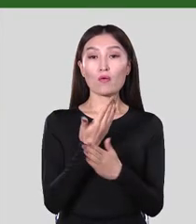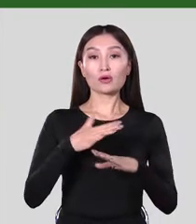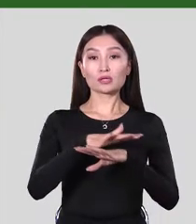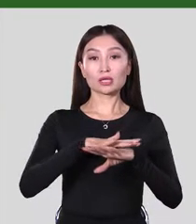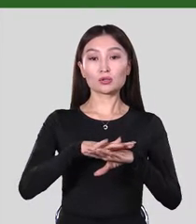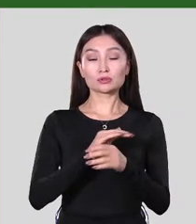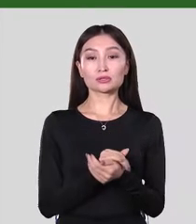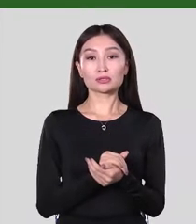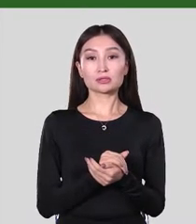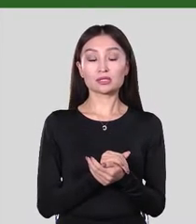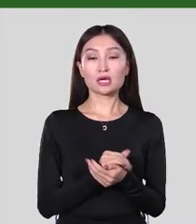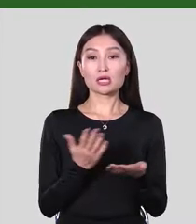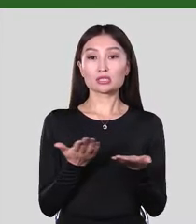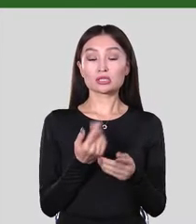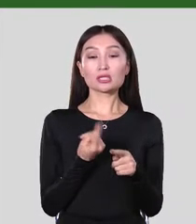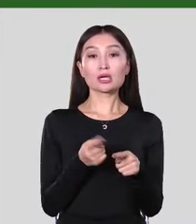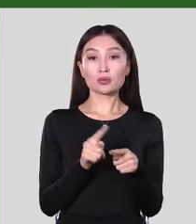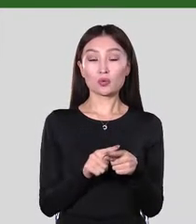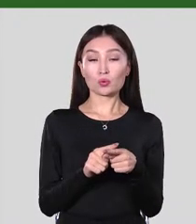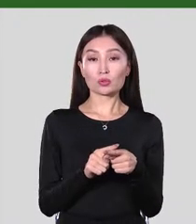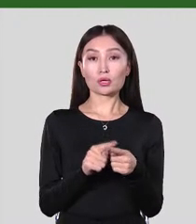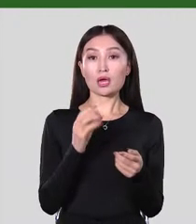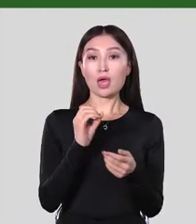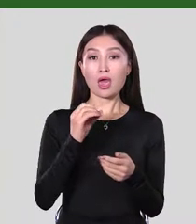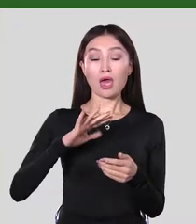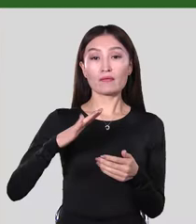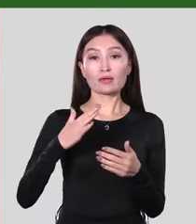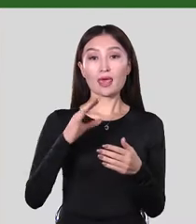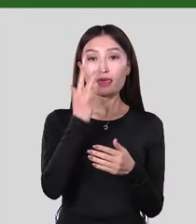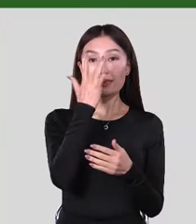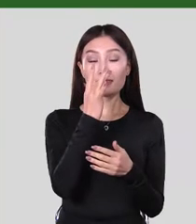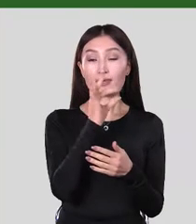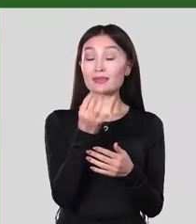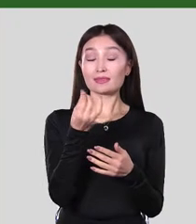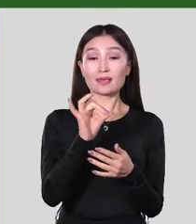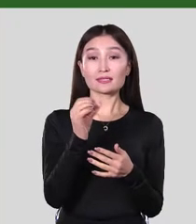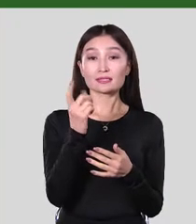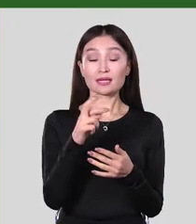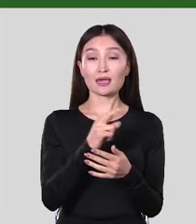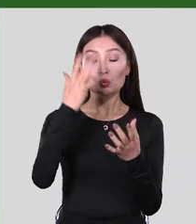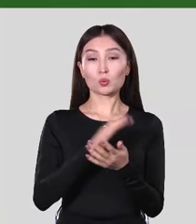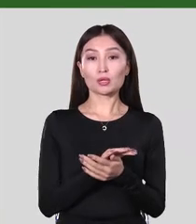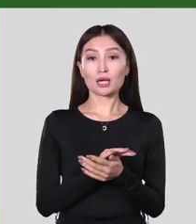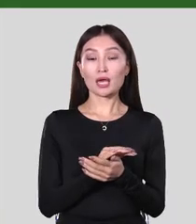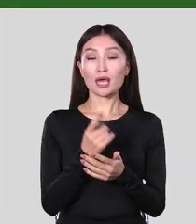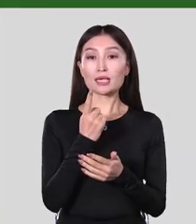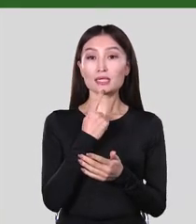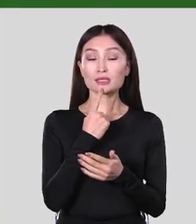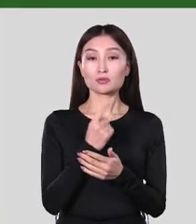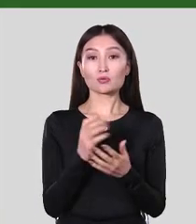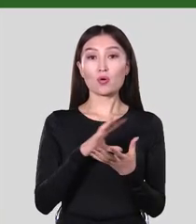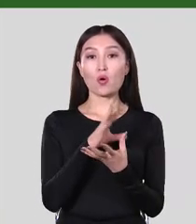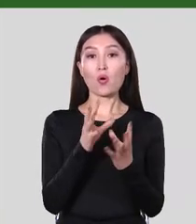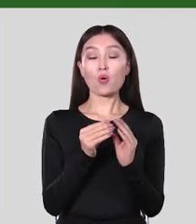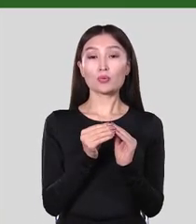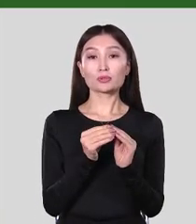народностей и наций, в жизни которых сочетается европейская, индейская и африканская культуры. Языком, общим